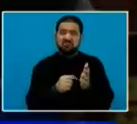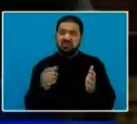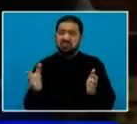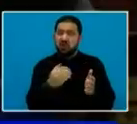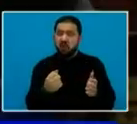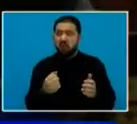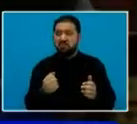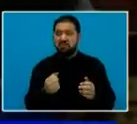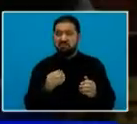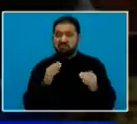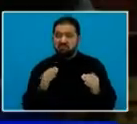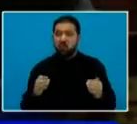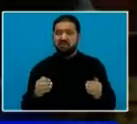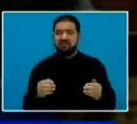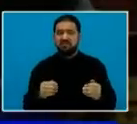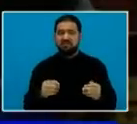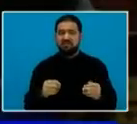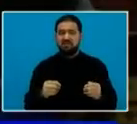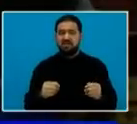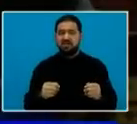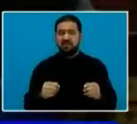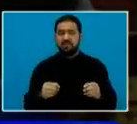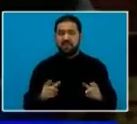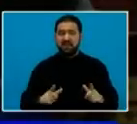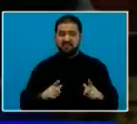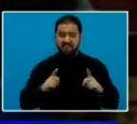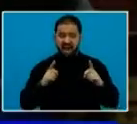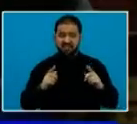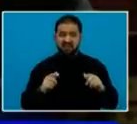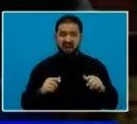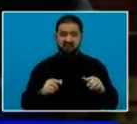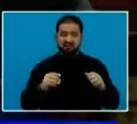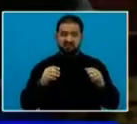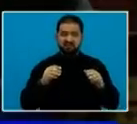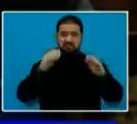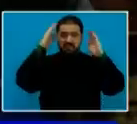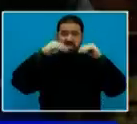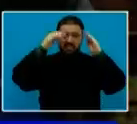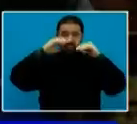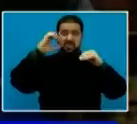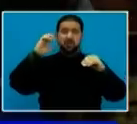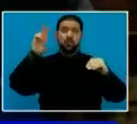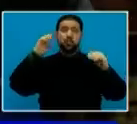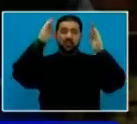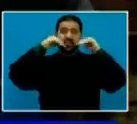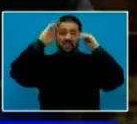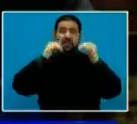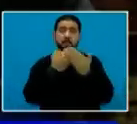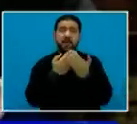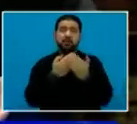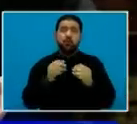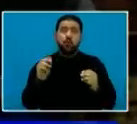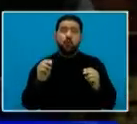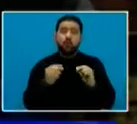luăm atitudine în chestiuni care nu țin nici de viața bisericii, nici de organizarea ei, nici de concepția ei.